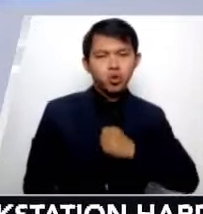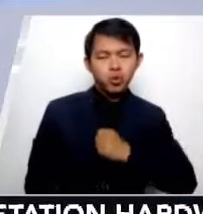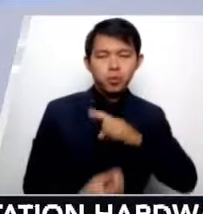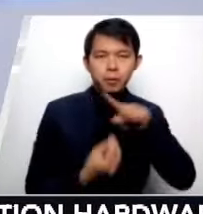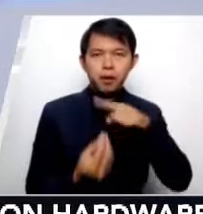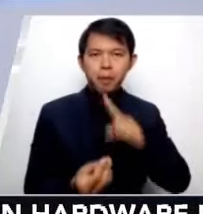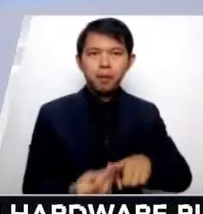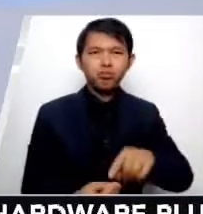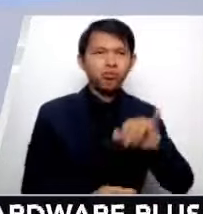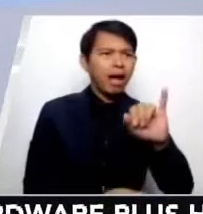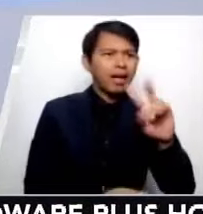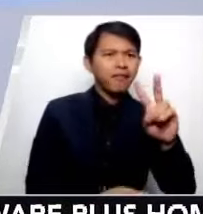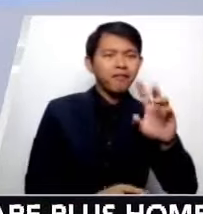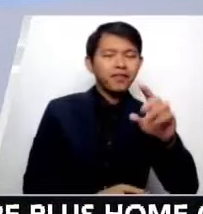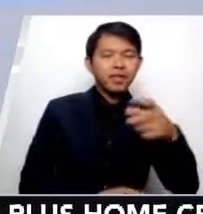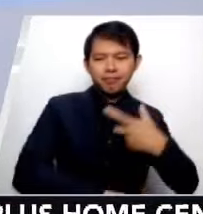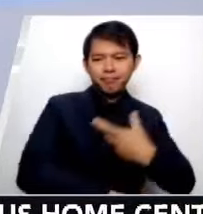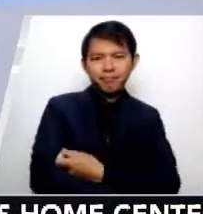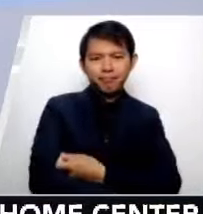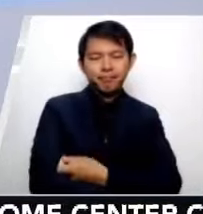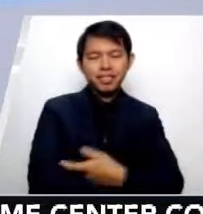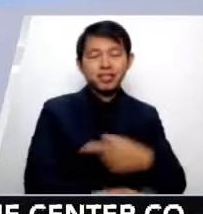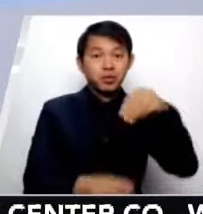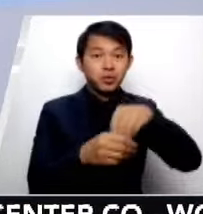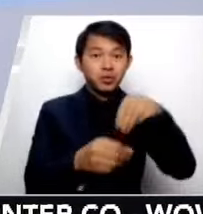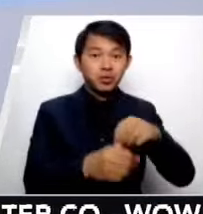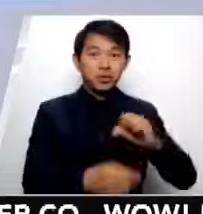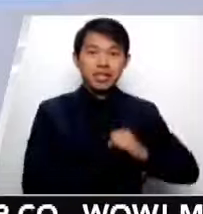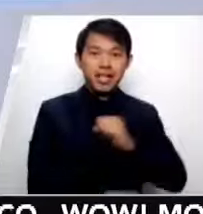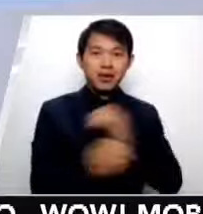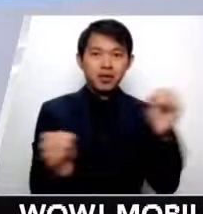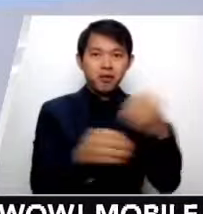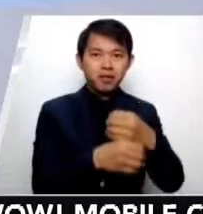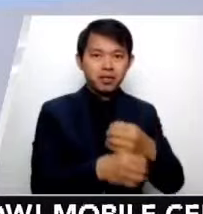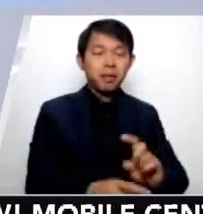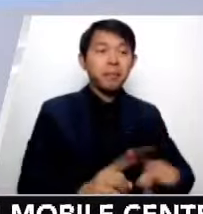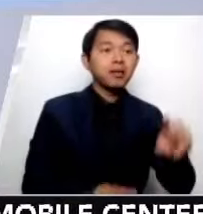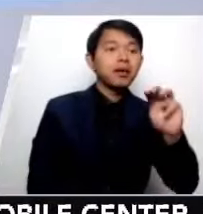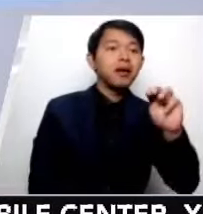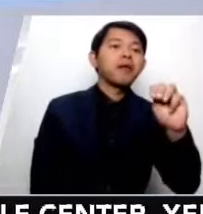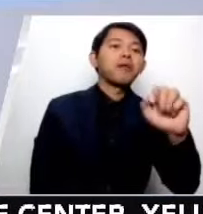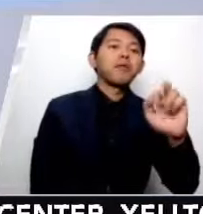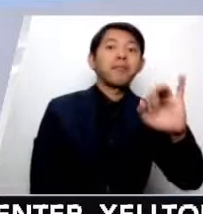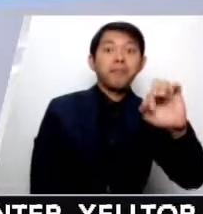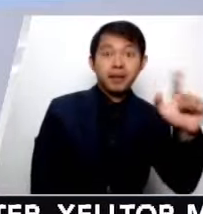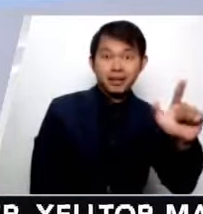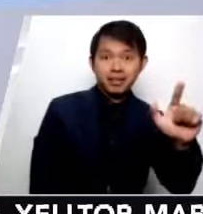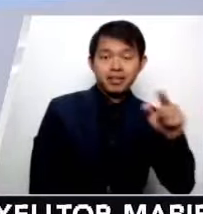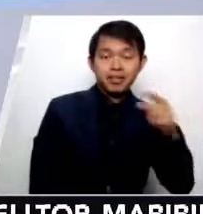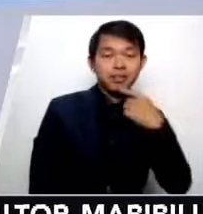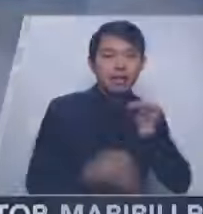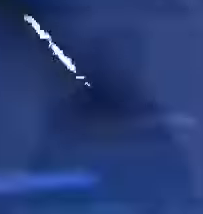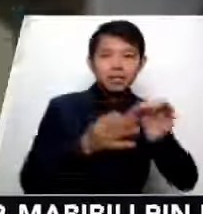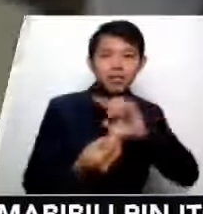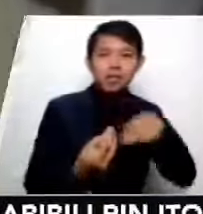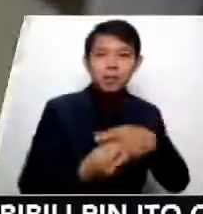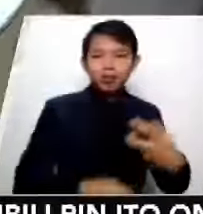loob mismo ng Senado. May paglilinaw naman si Mariel tungkol sa kanyang drip session. May report si Mav